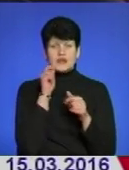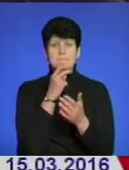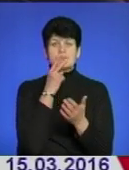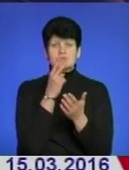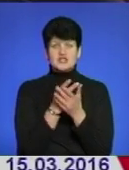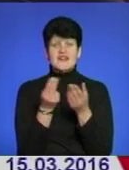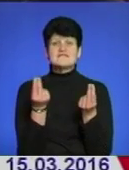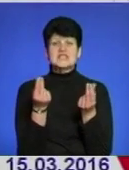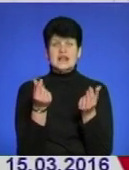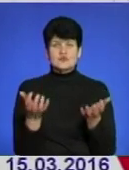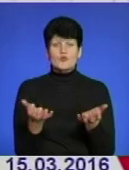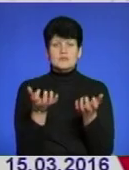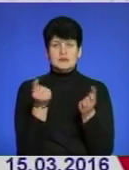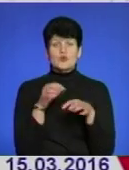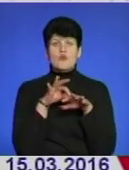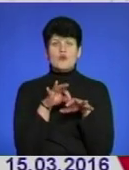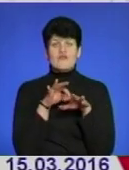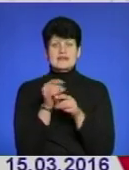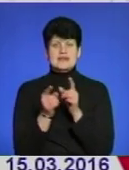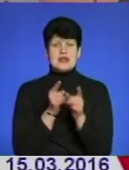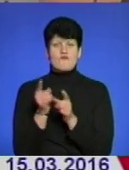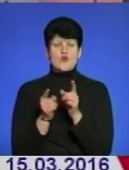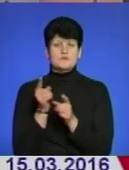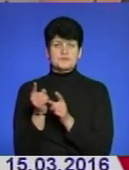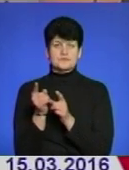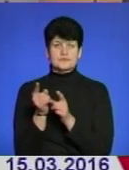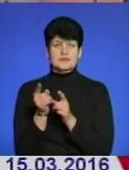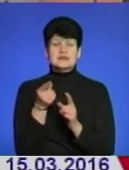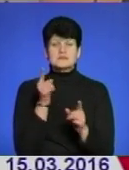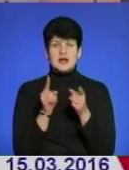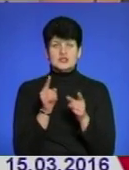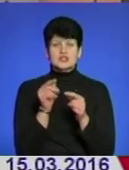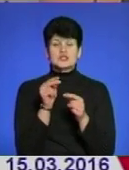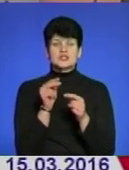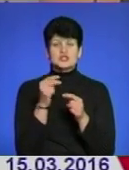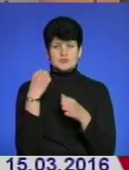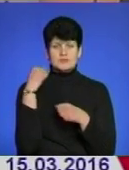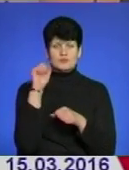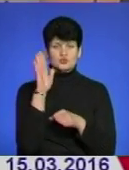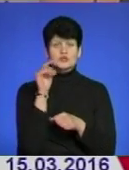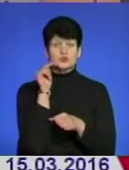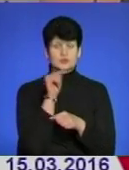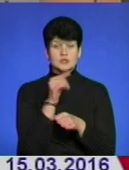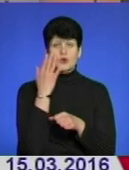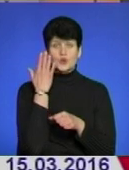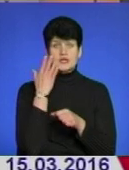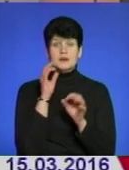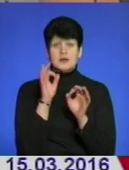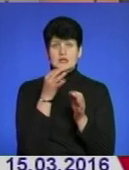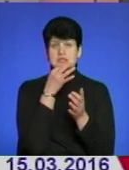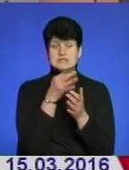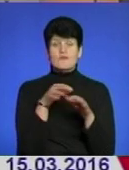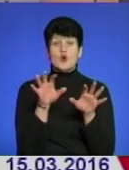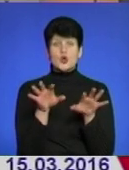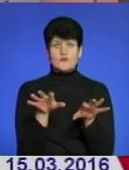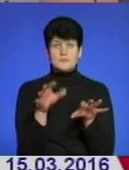і фінансову підтримку у проведенні реформ. Справжніми чемпіонами ви станете тоді, коли, як правильно наголосив голова,